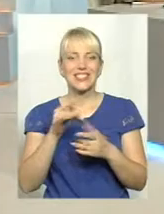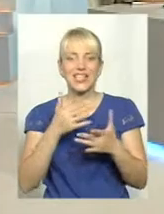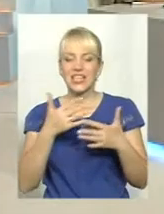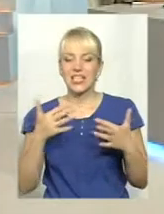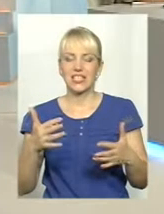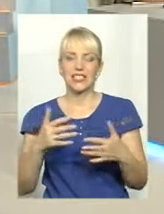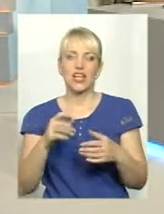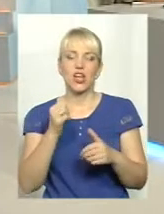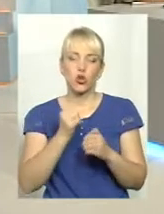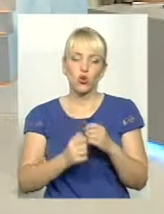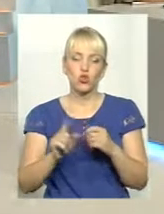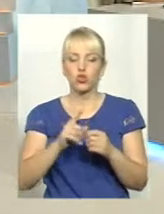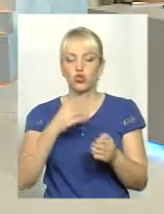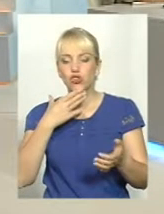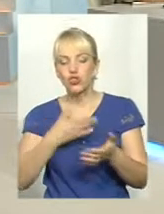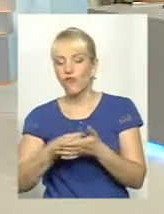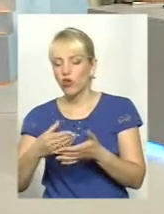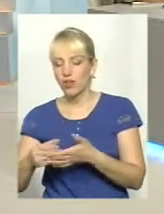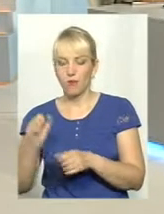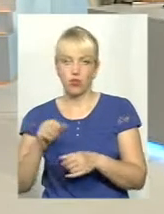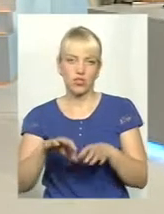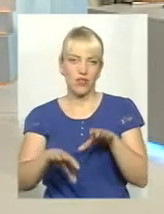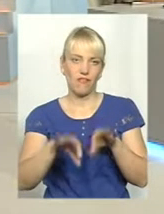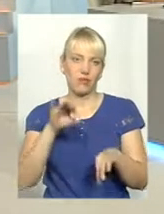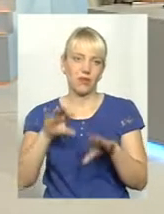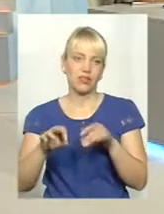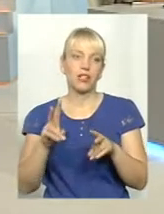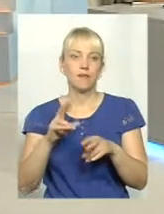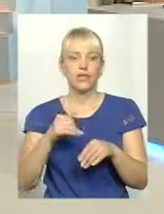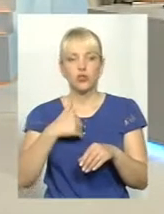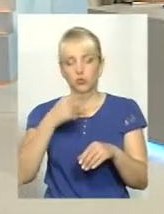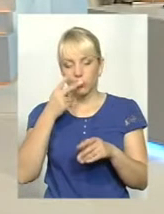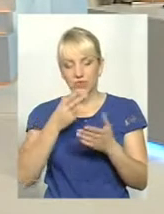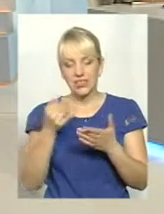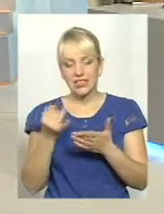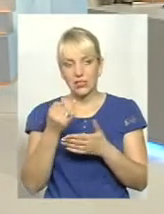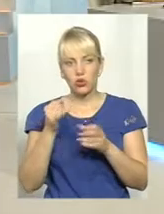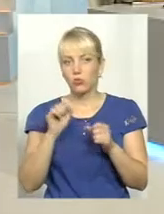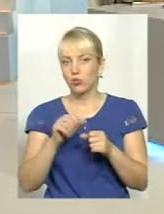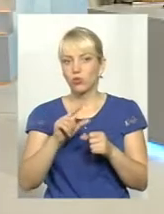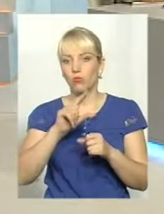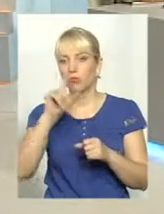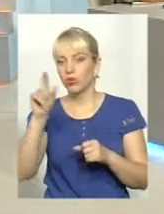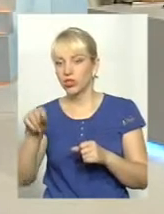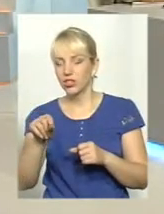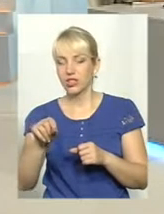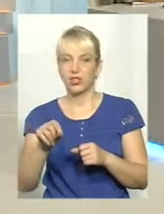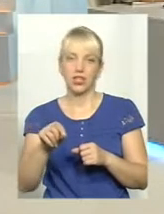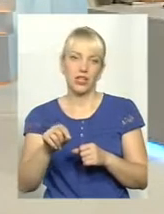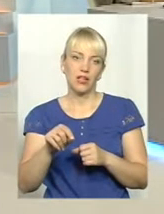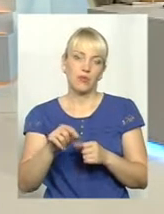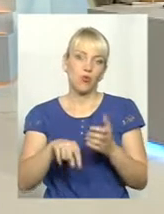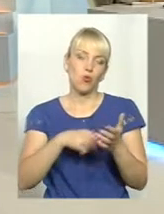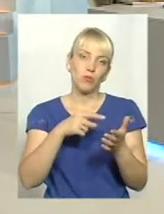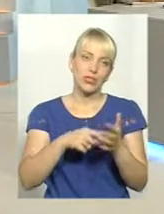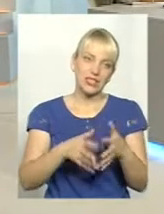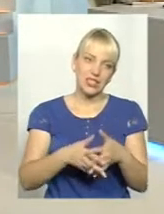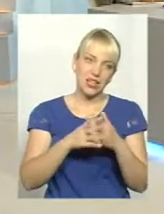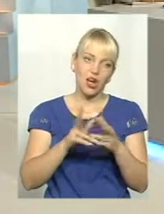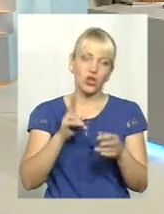тому це може бути збірний образ, і ну, мені найбільше подобається цей варіант з перехрестям. оскільки він